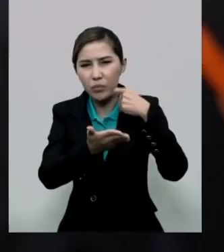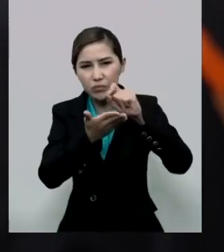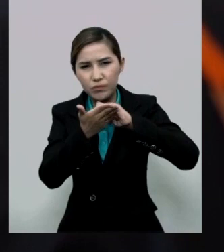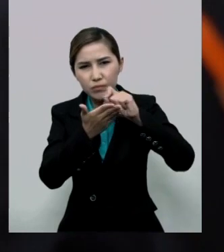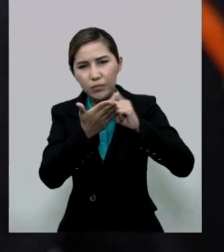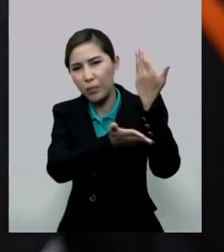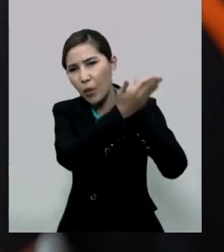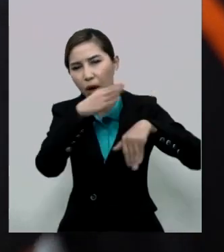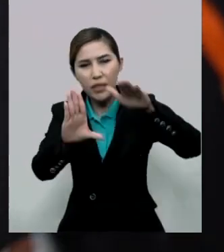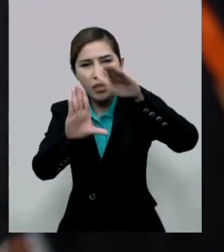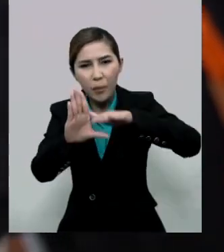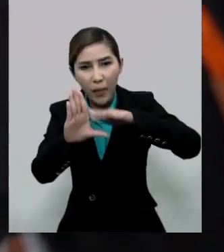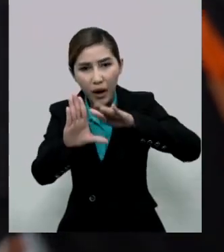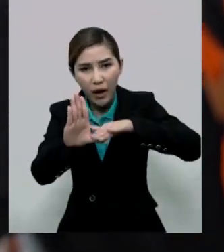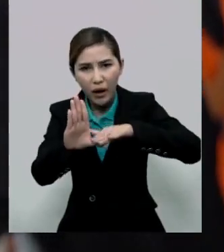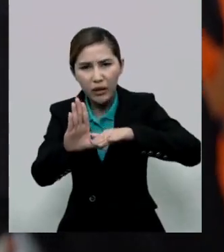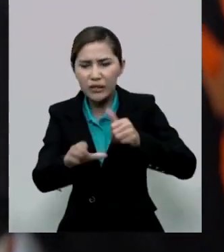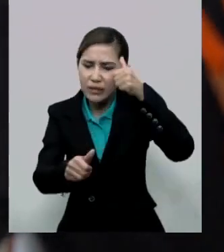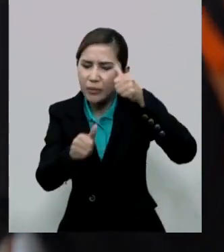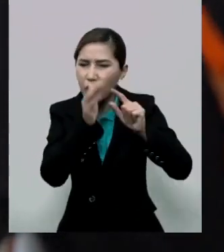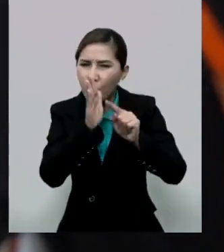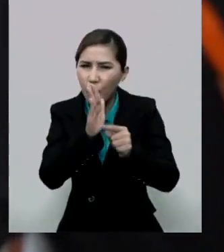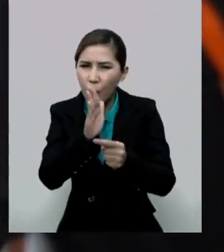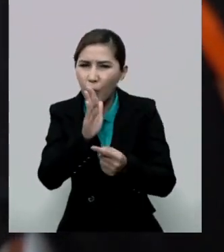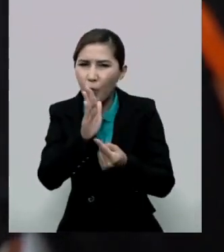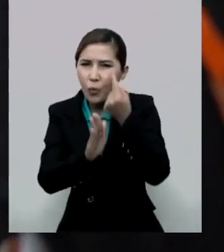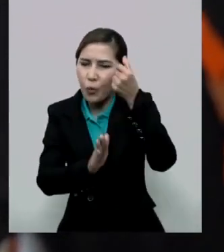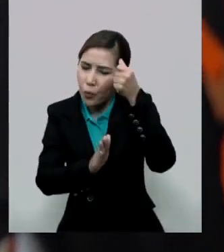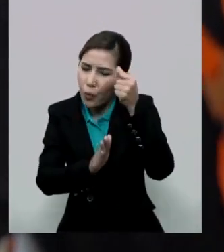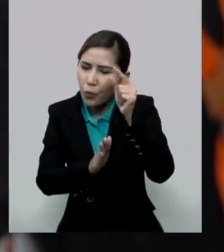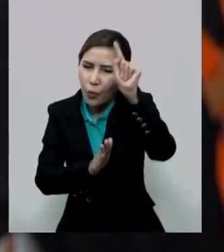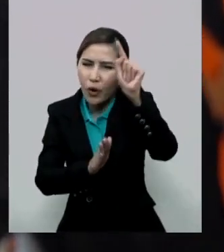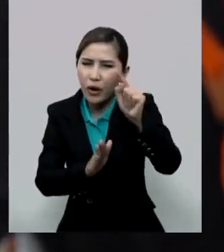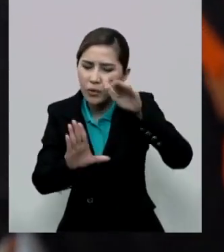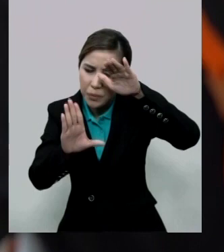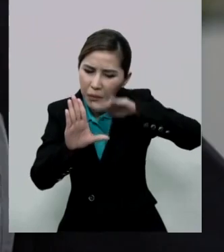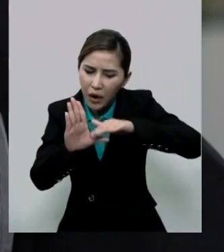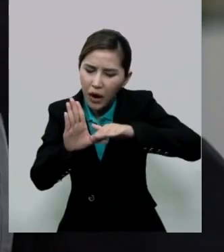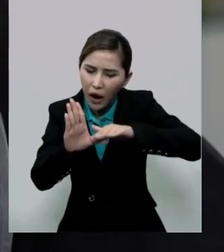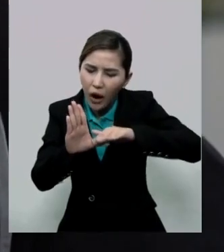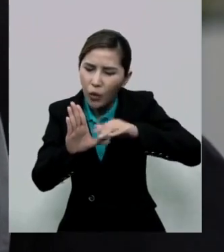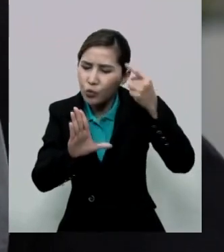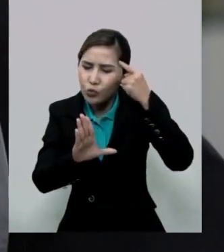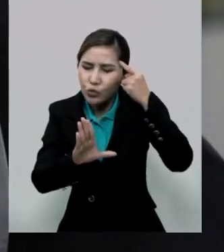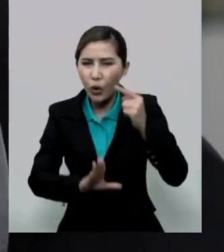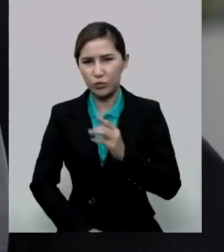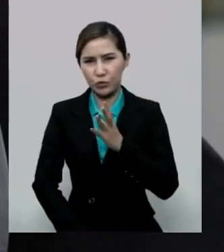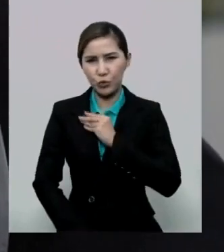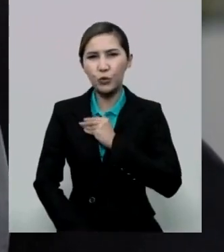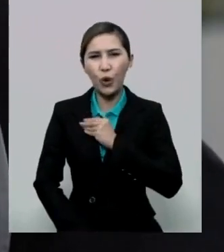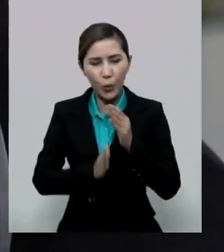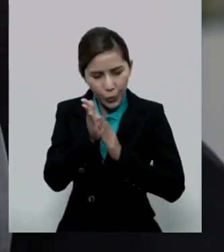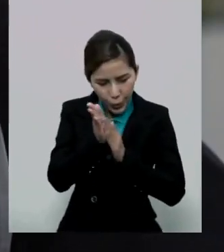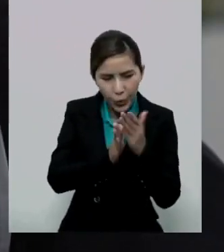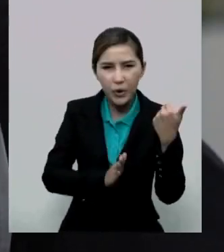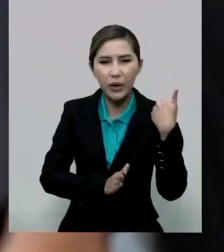ดูครับ อ๋อแล้วจำได้ไหมคะว่าวันแรกที่ได้มีโอกาสมาเป็นบาริสต้ารู้สึกยังไงบ้าง ครับก็รู้สึกมันน่าตื่นเต้นครับแล้วมันน่